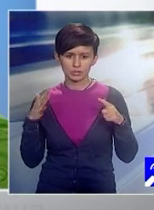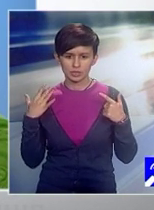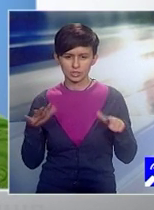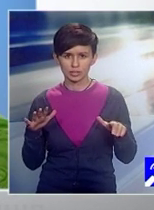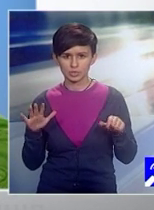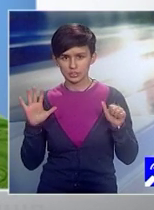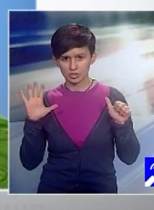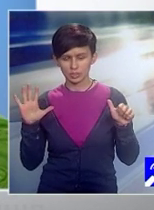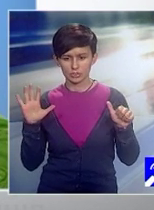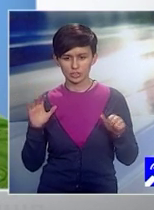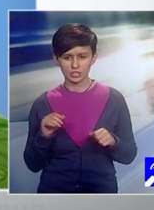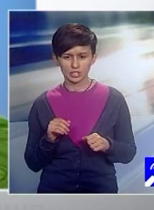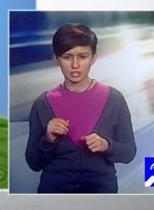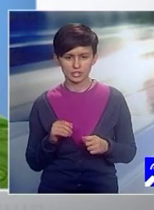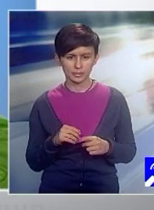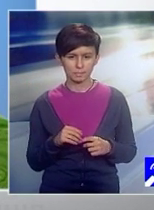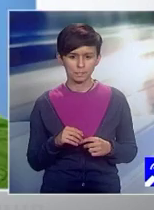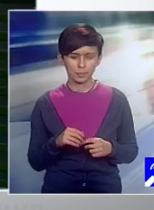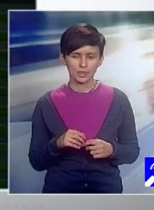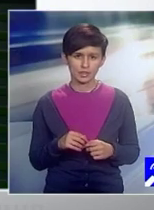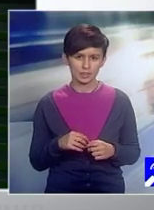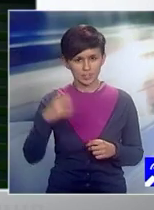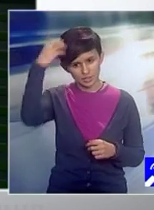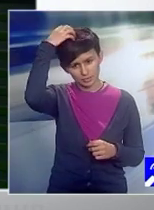1775-76 Caterina a doua a avut să le desființeze